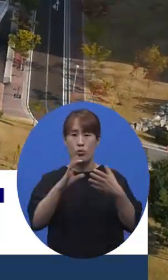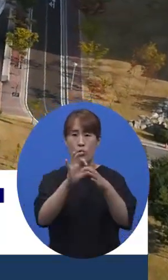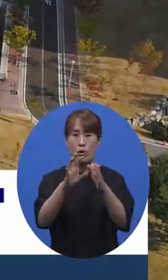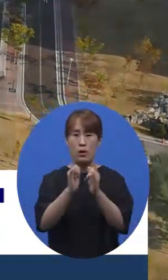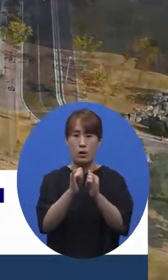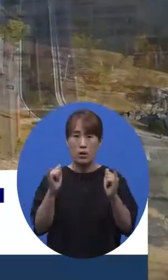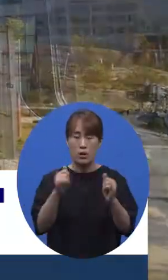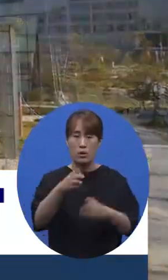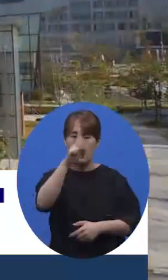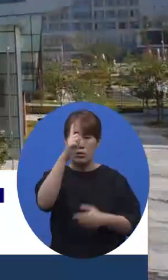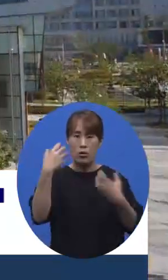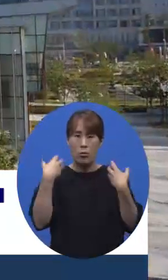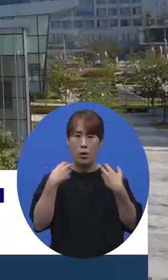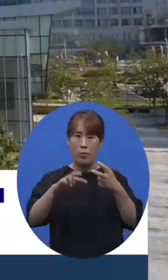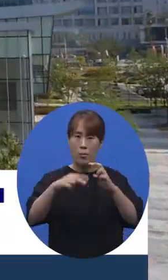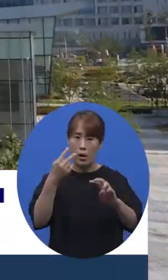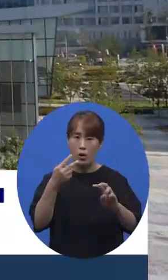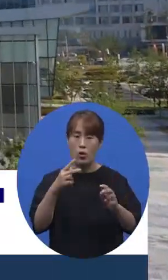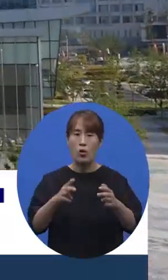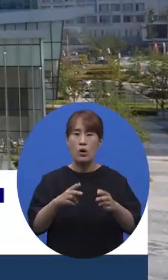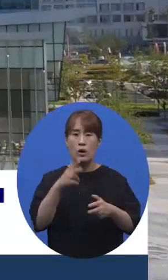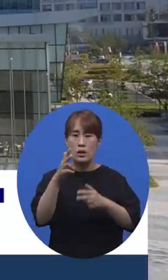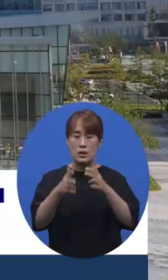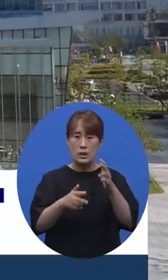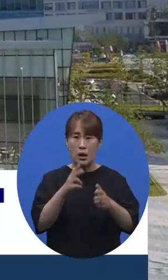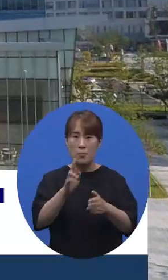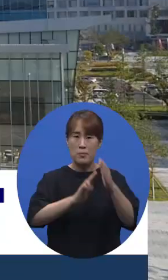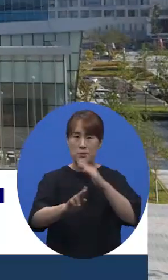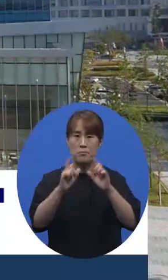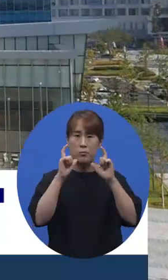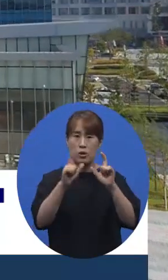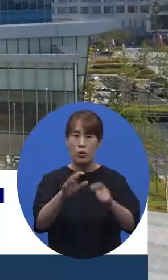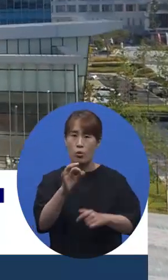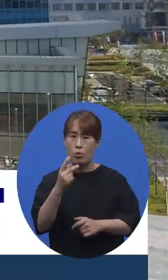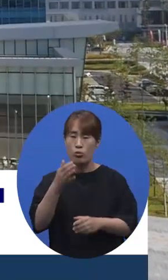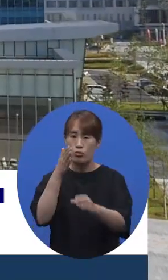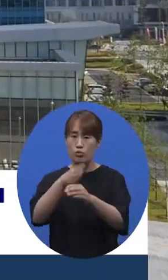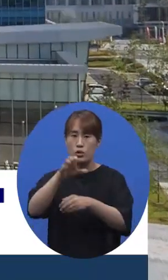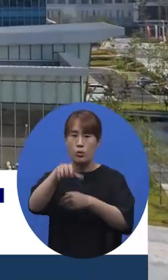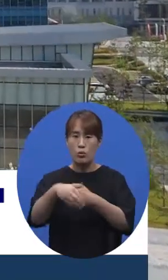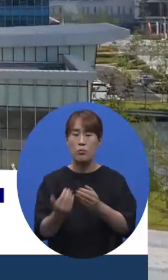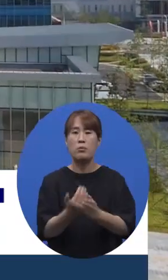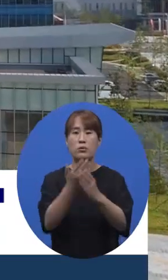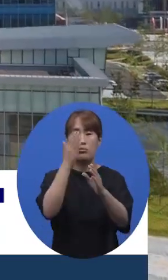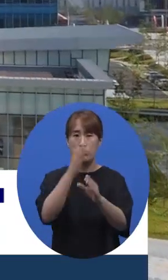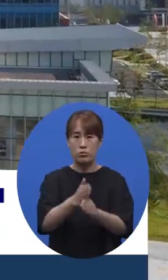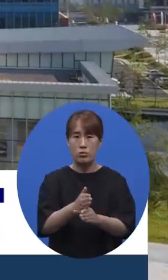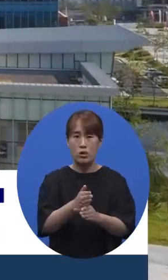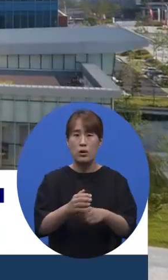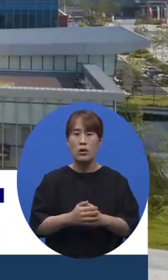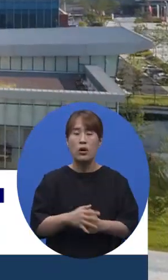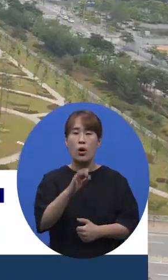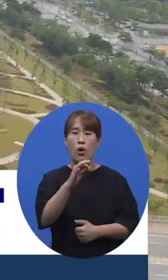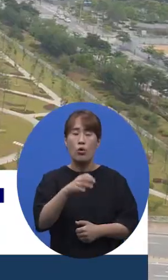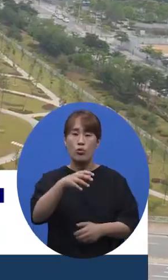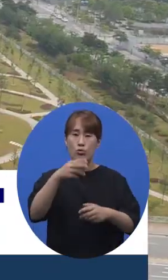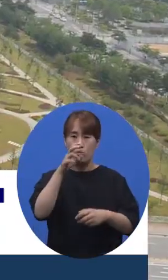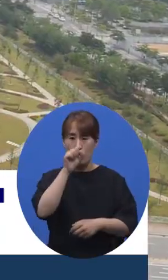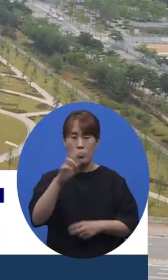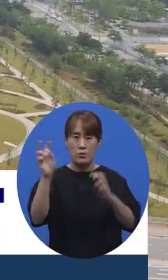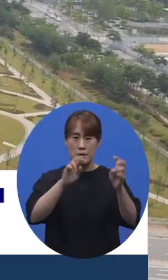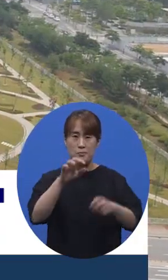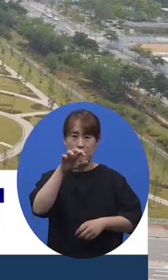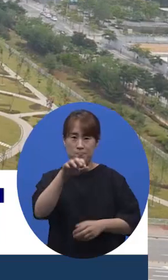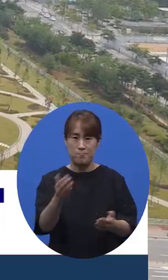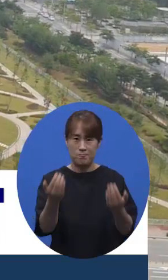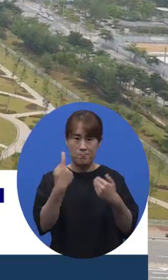충청북도 관계자는 정부가 바이오 s 산업 육성 비전을 발표하면서 5 송이 중심지로 부상하고 있다 며 우소 기업을